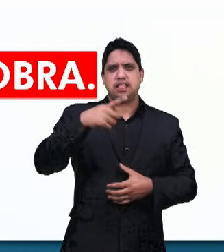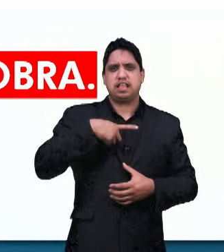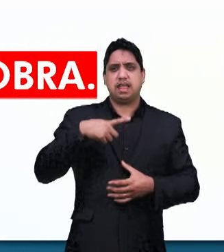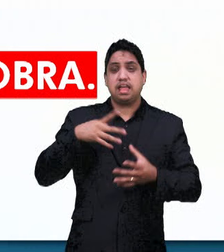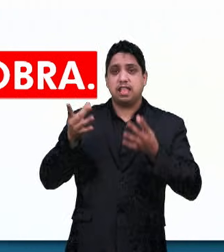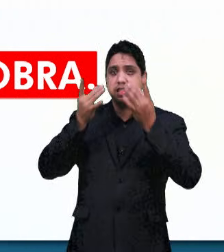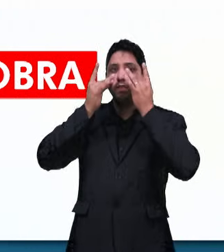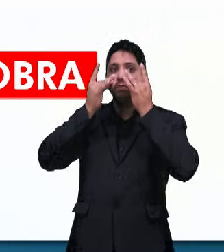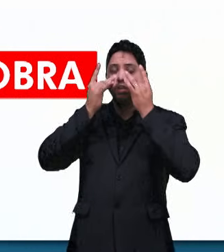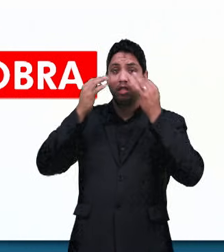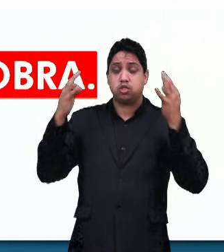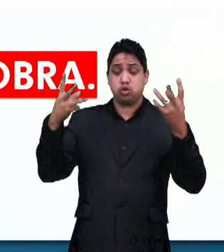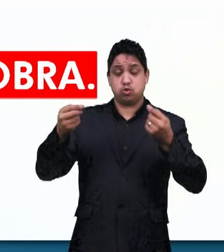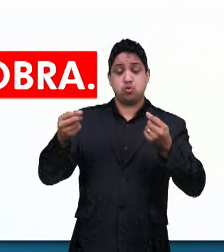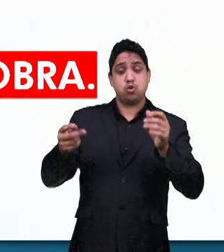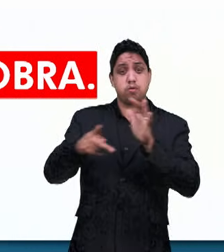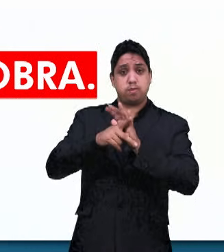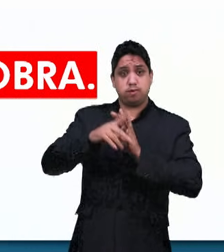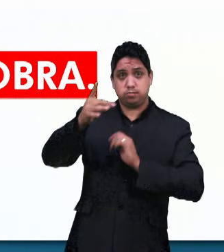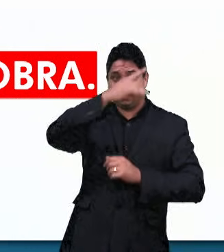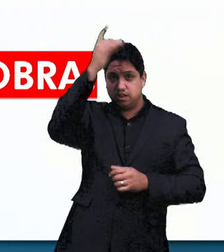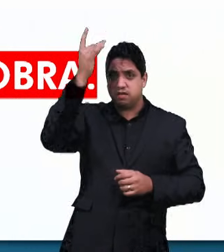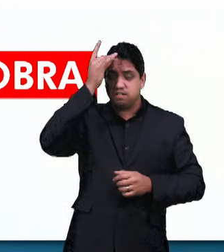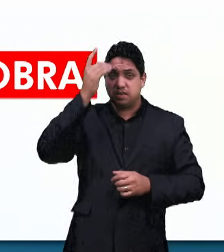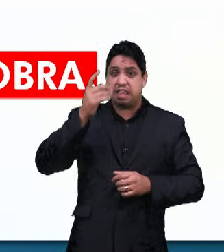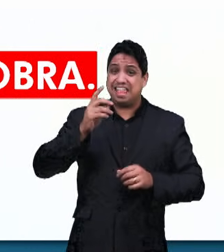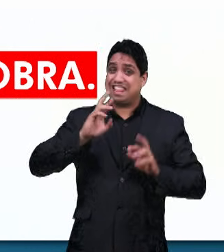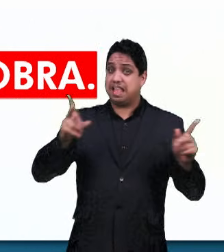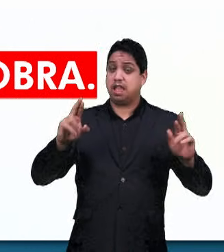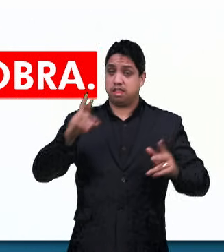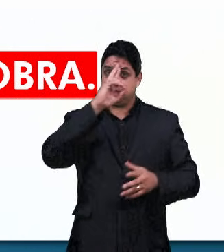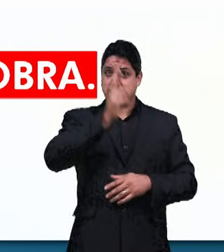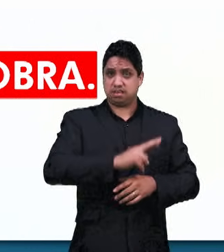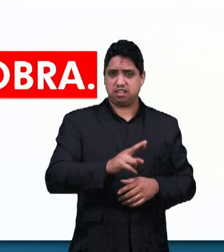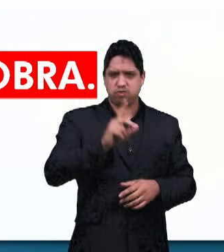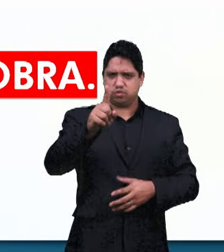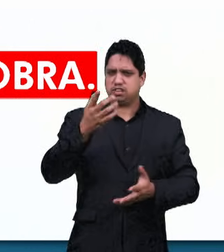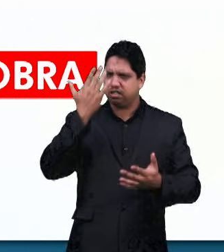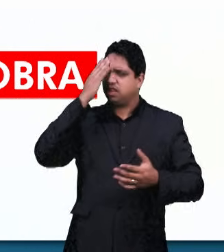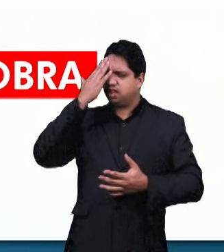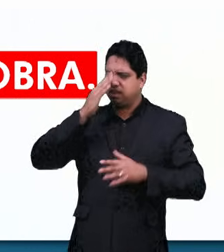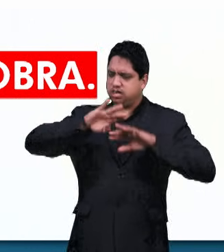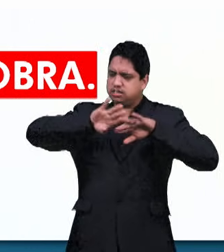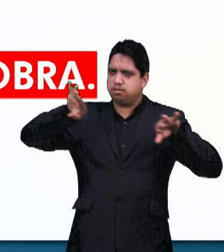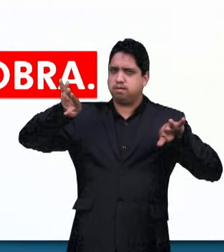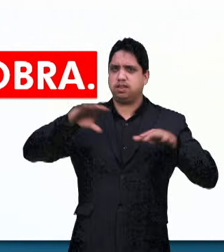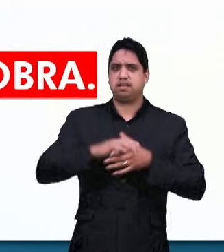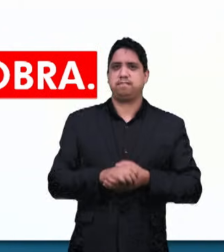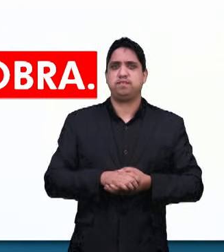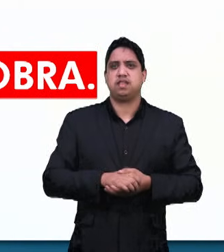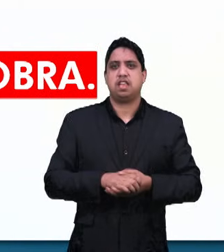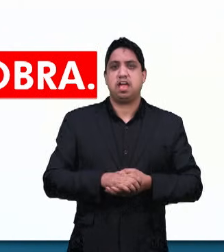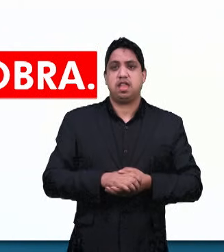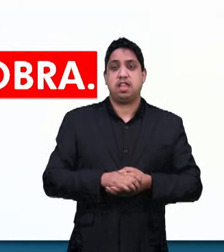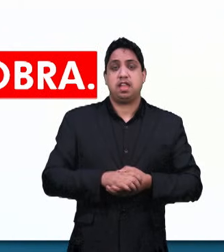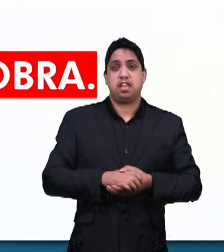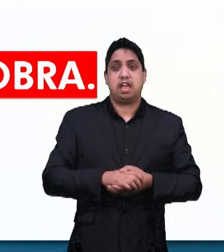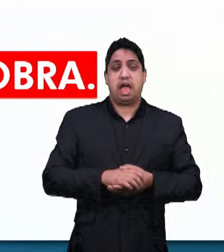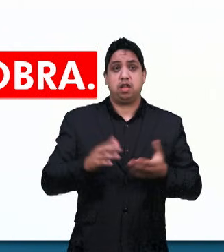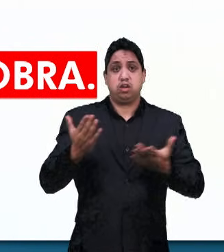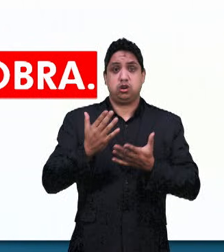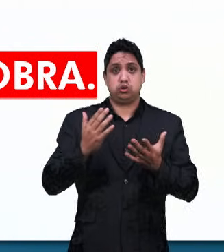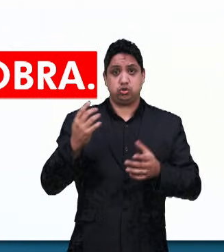Père. Vous lui appartenez, le Père. Vous avez des oreilles pour entendre ce qui vient de l'esprit, pas de la